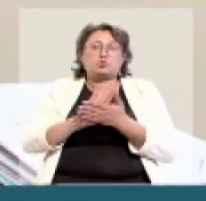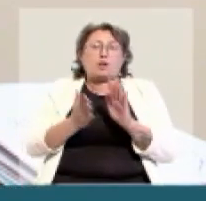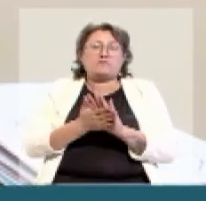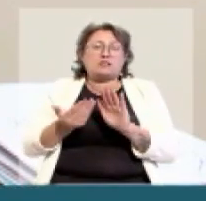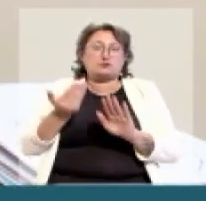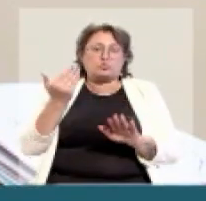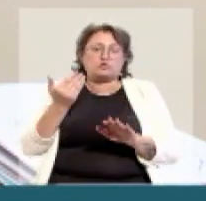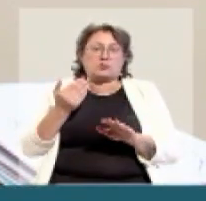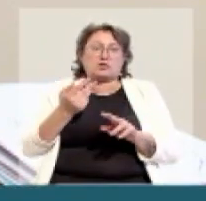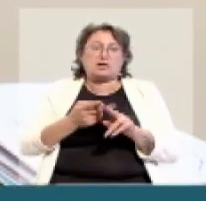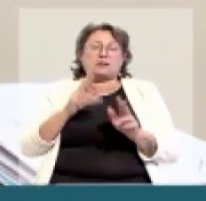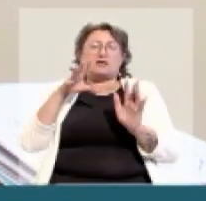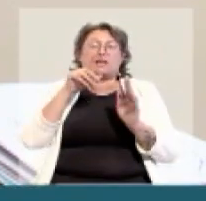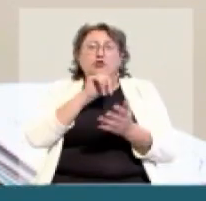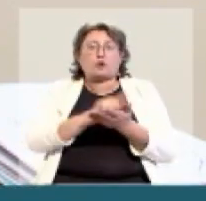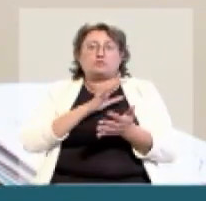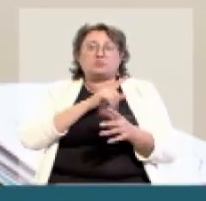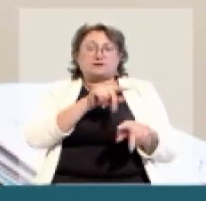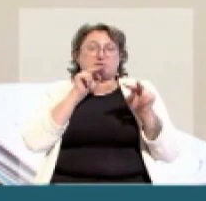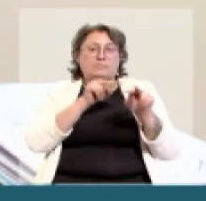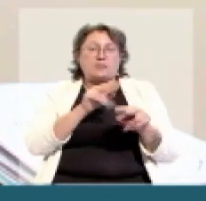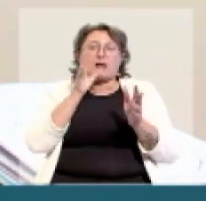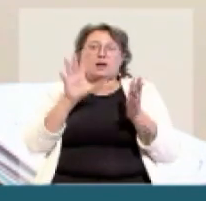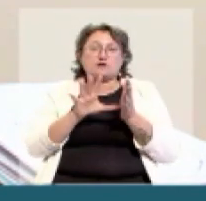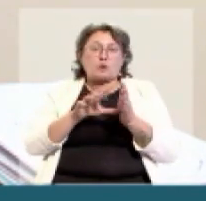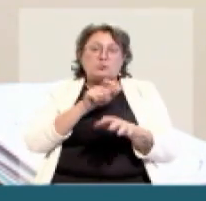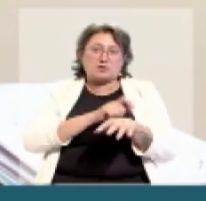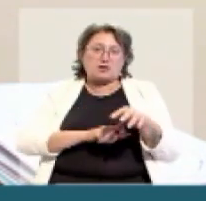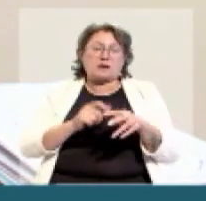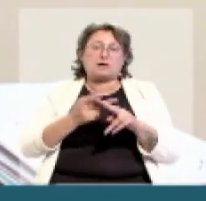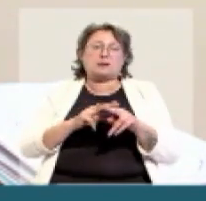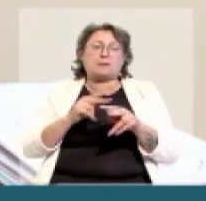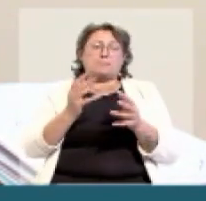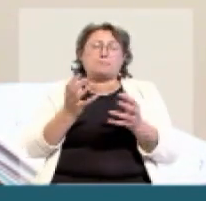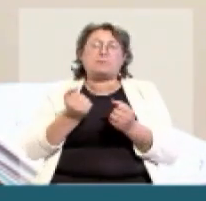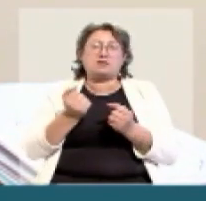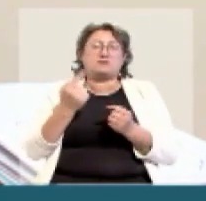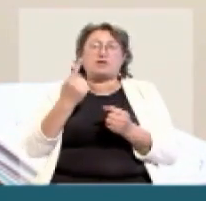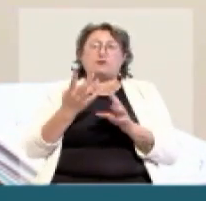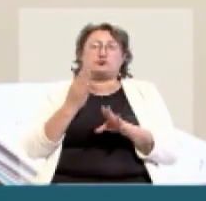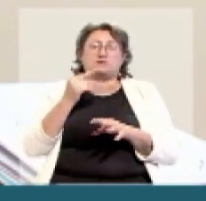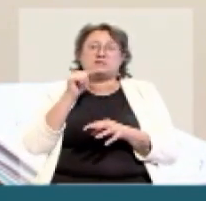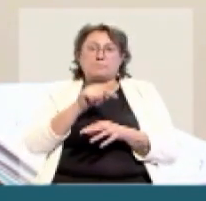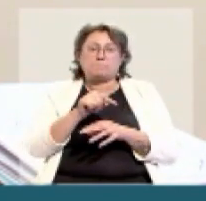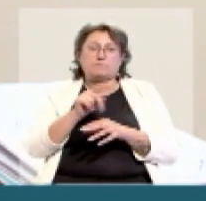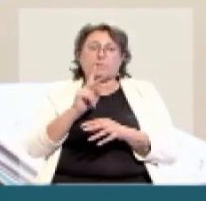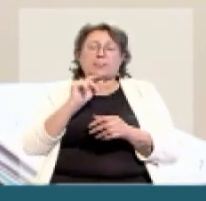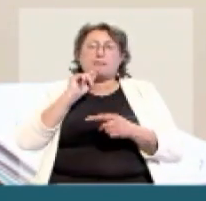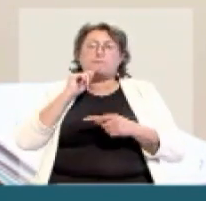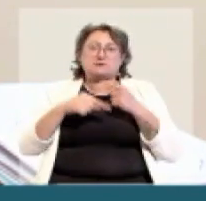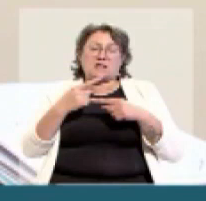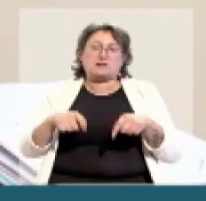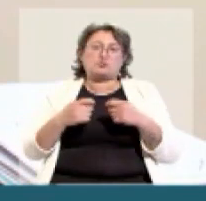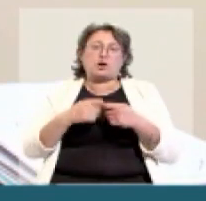или состоящих под административным надзором. Электронный инструмент наблюдения принимается в первую очередь тем, кто постоянно